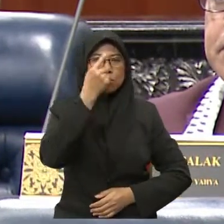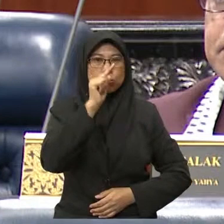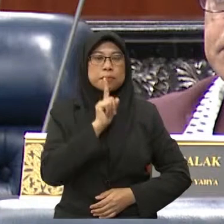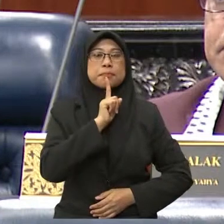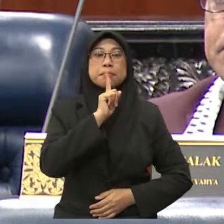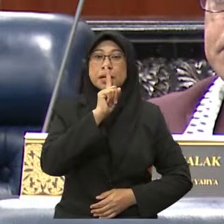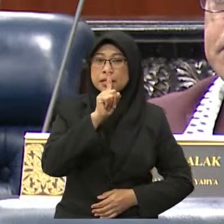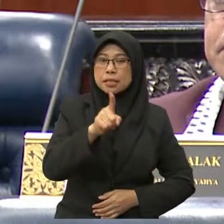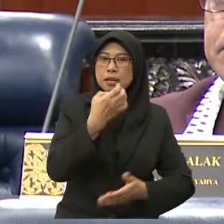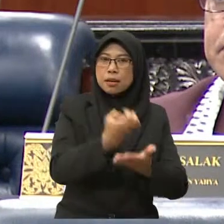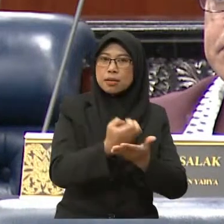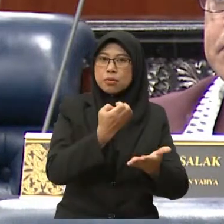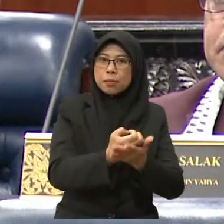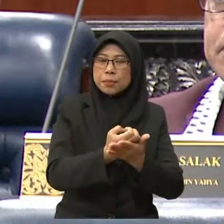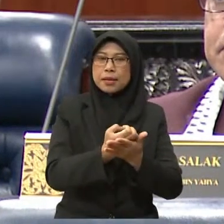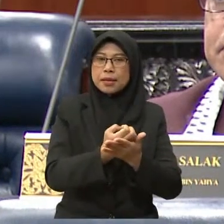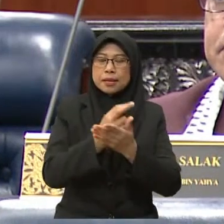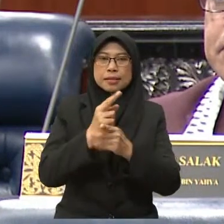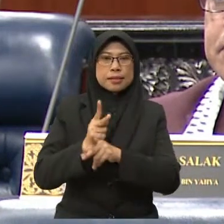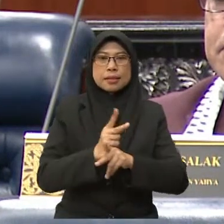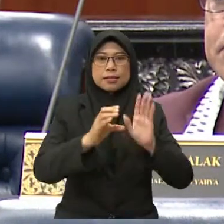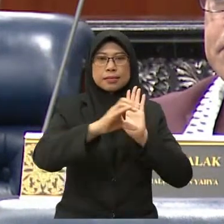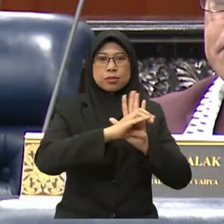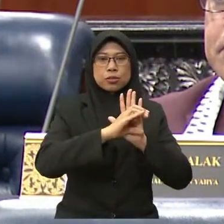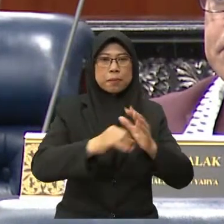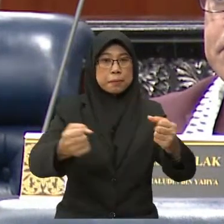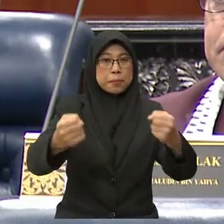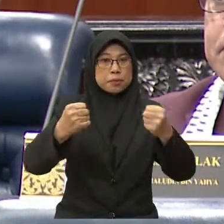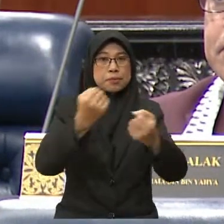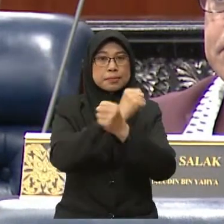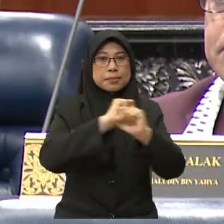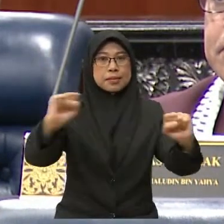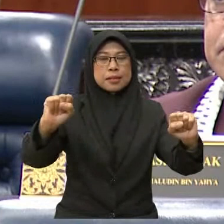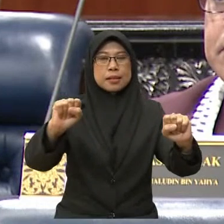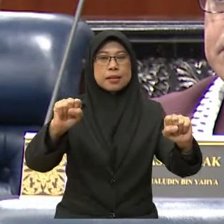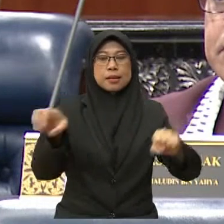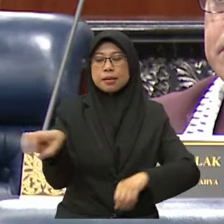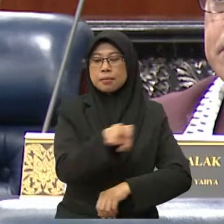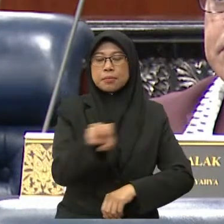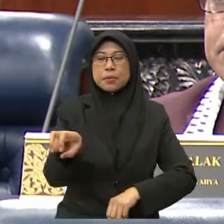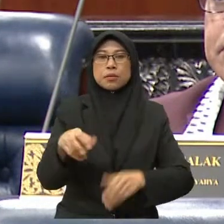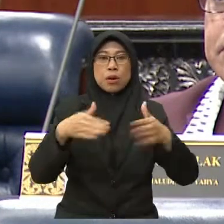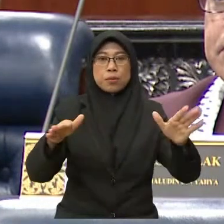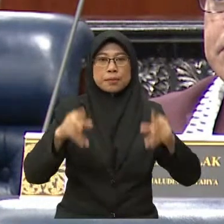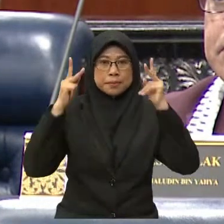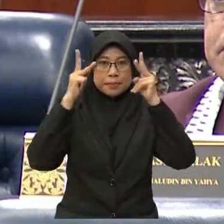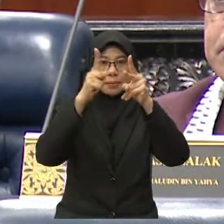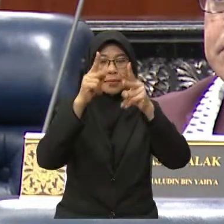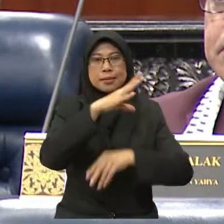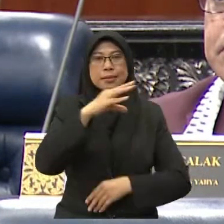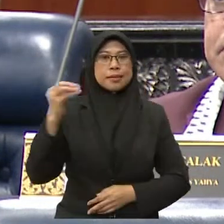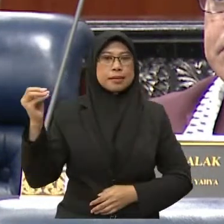memastikan limpahan ekonomi terjamin? Misalnya melalui pengukuhan penyediaan pengangkutan awam di Kuantan khususnya